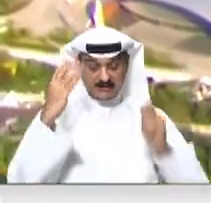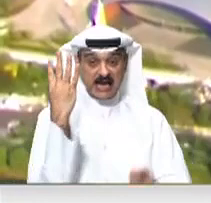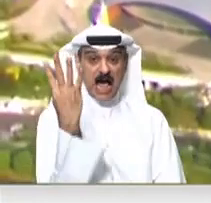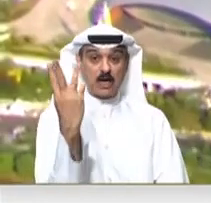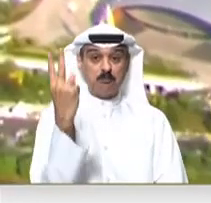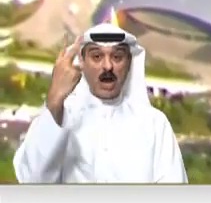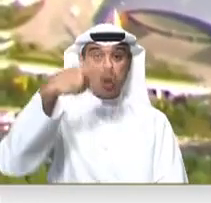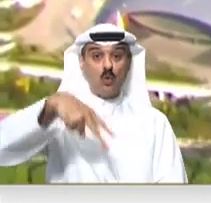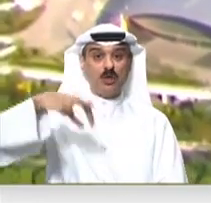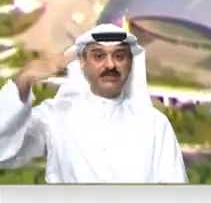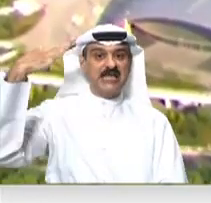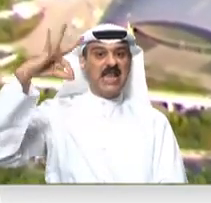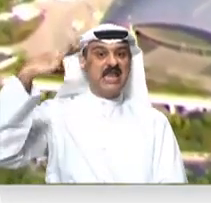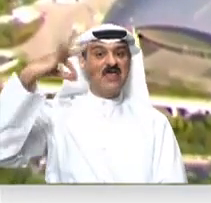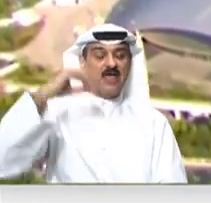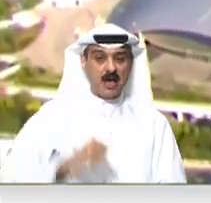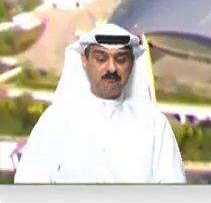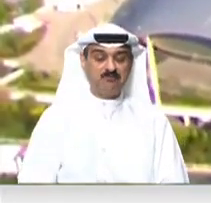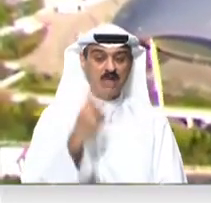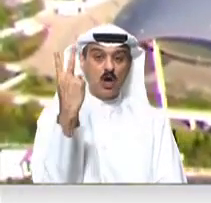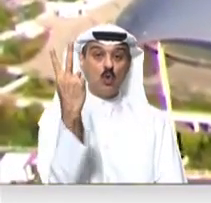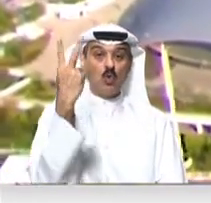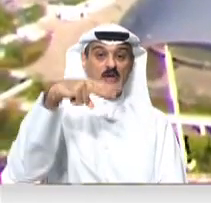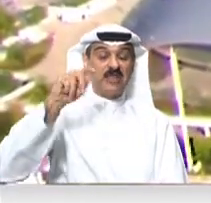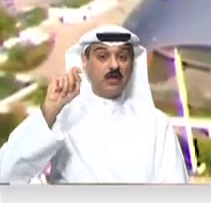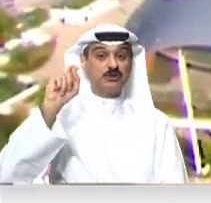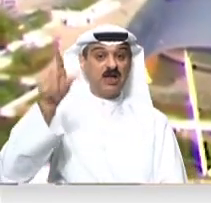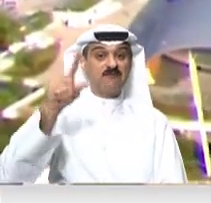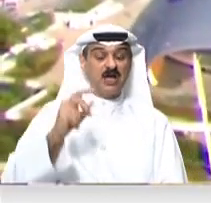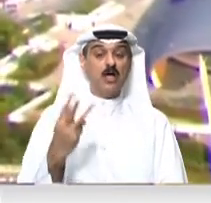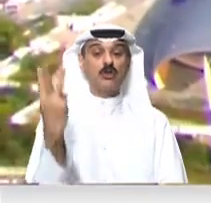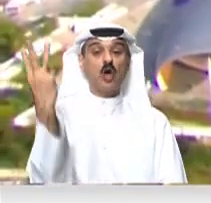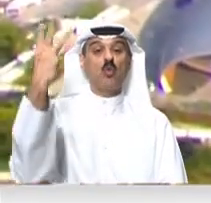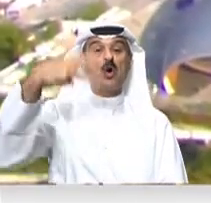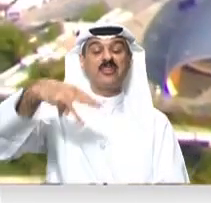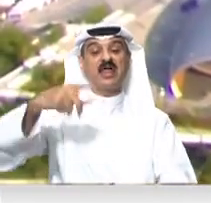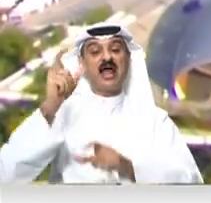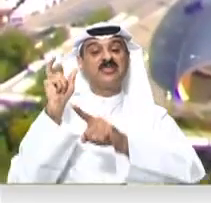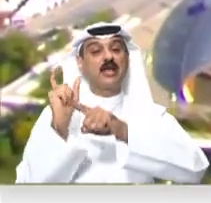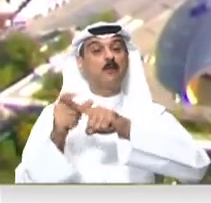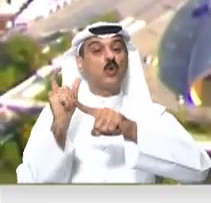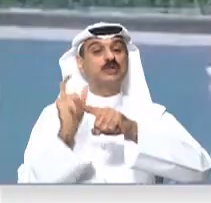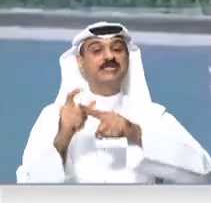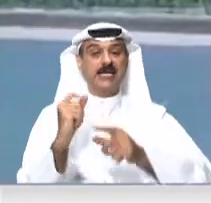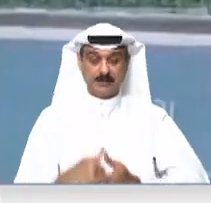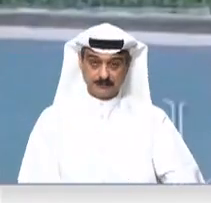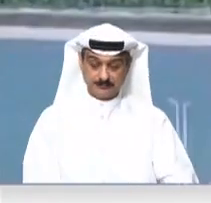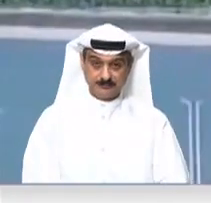24 ميدالية ذهبية و22 فضية و30 ميدالية برونزية.